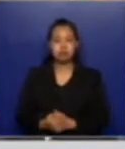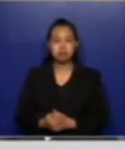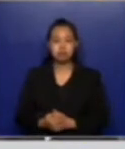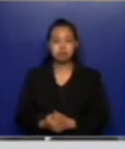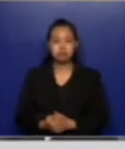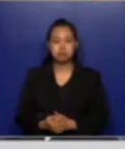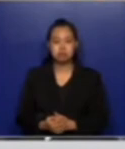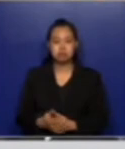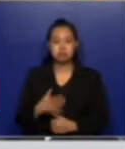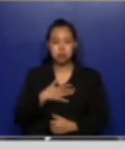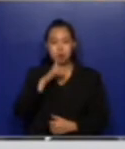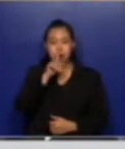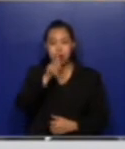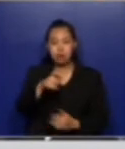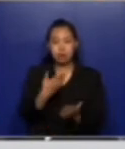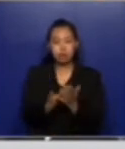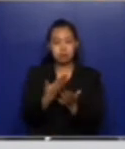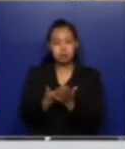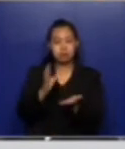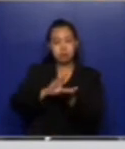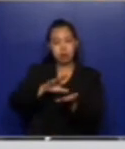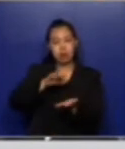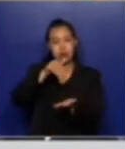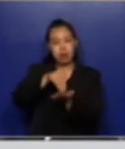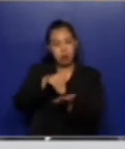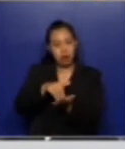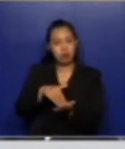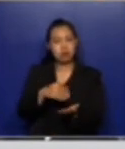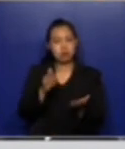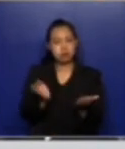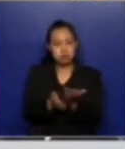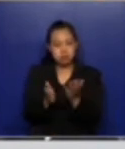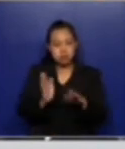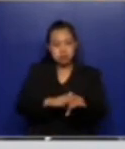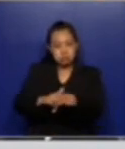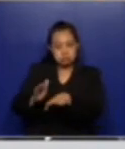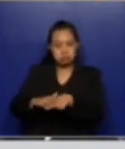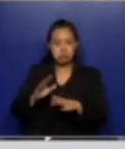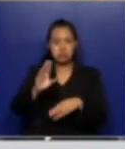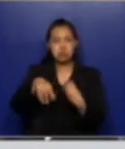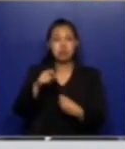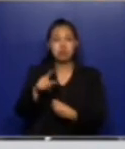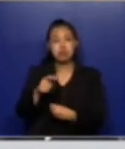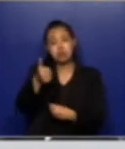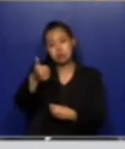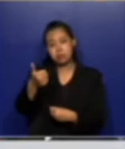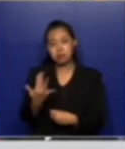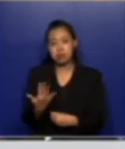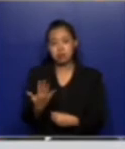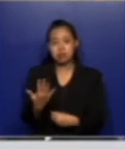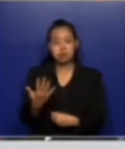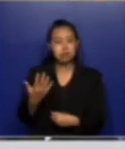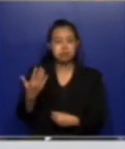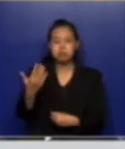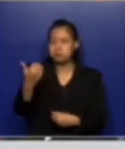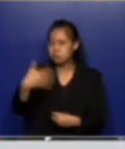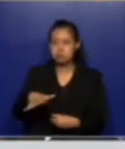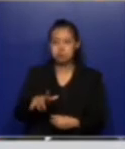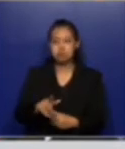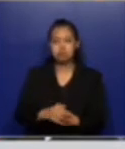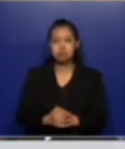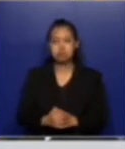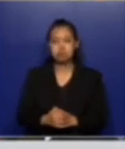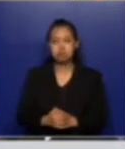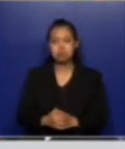ผมถามว่างบกลางนี่จะกระตุ้นเศรษฐกิจได้ไหมกระตุ้นไม่ได้นะครับ ในงบกลางเนี่ยนะครับมันมีรายจ่ายที่แอบ